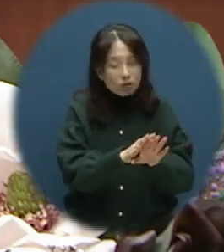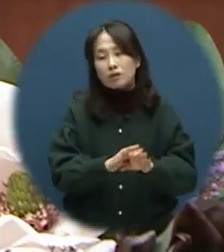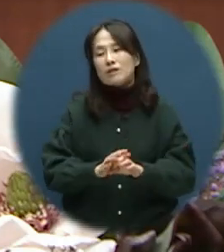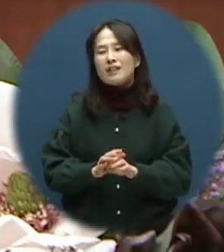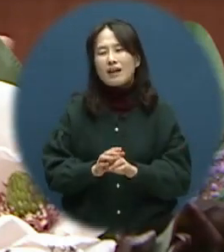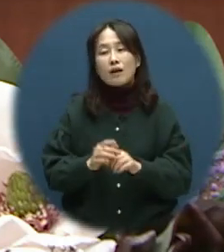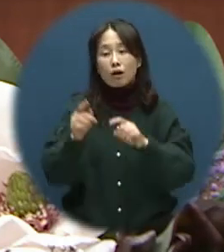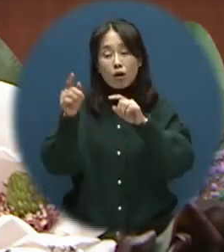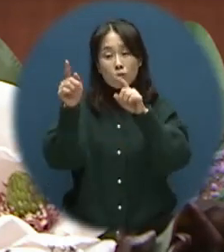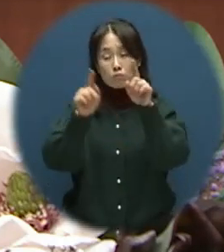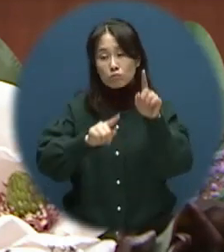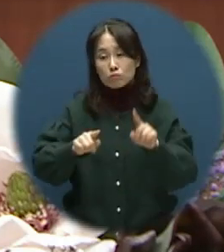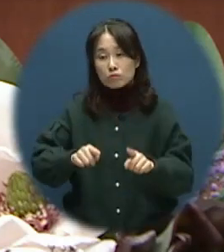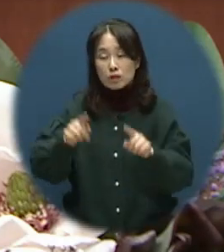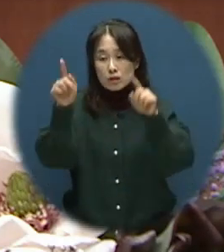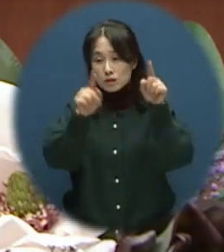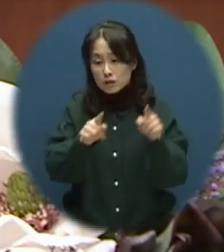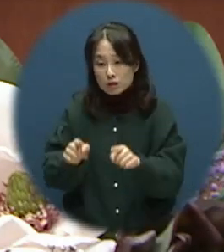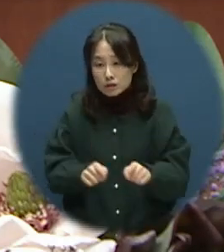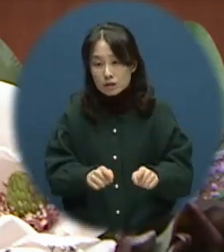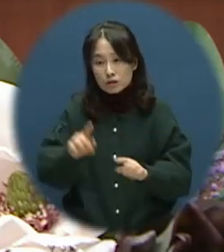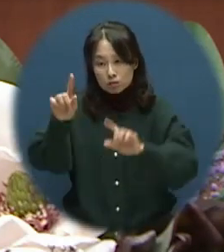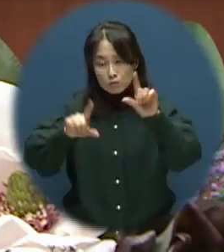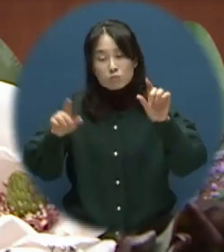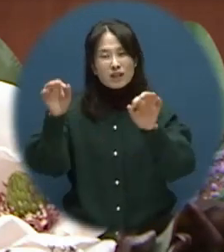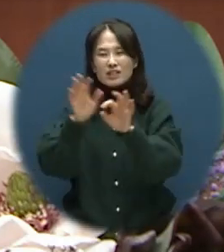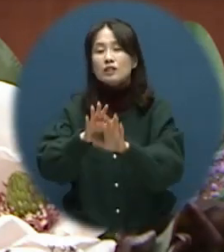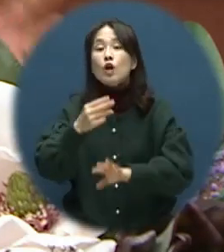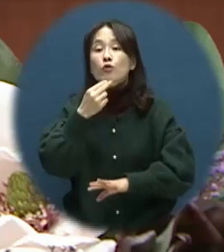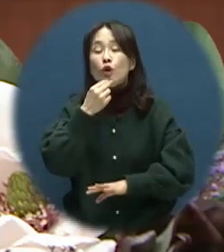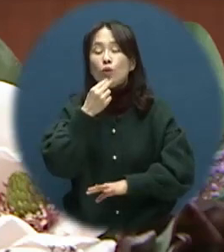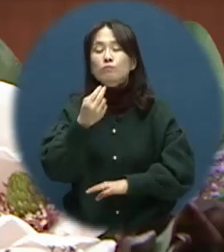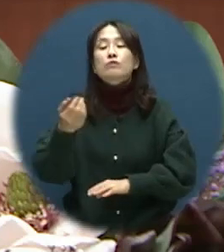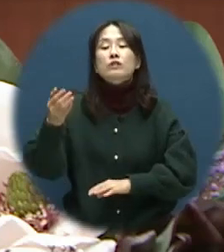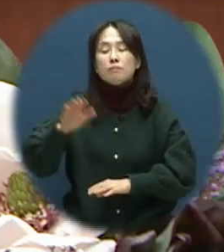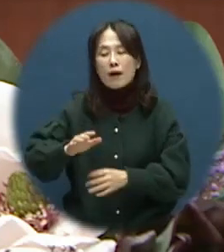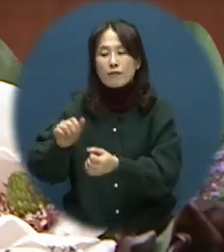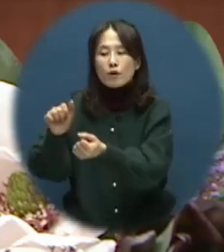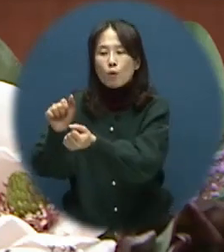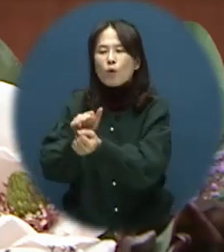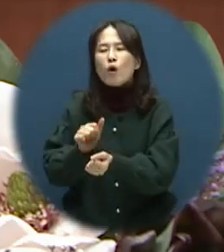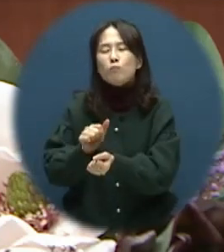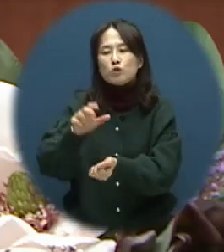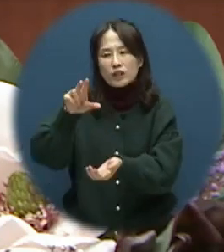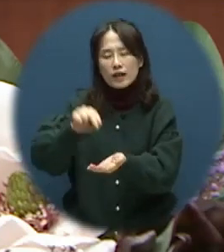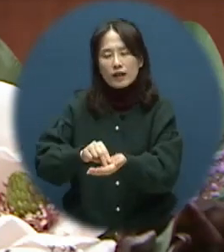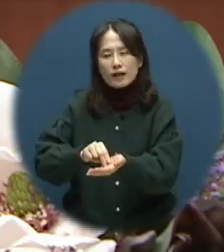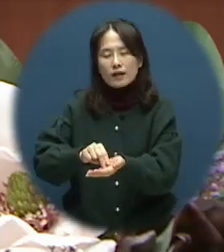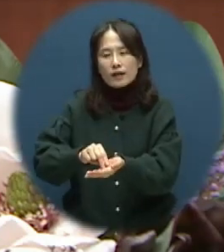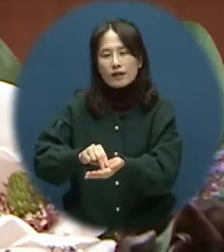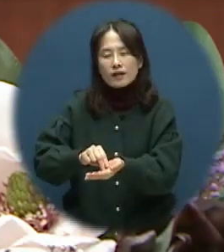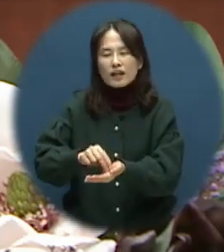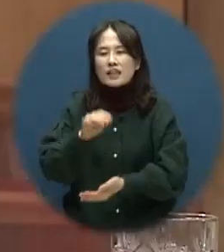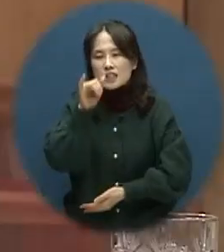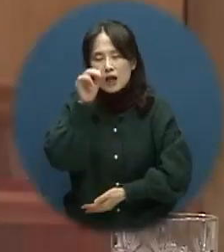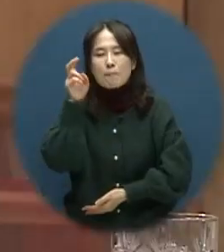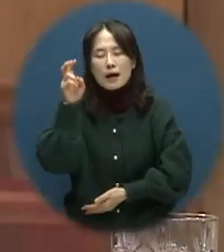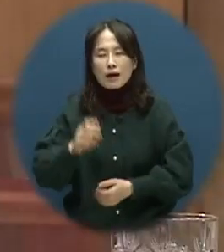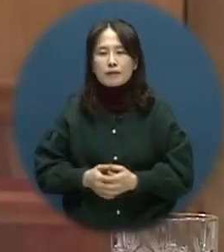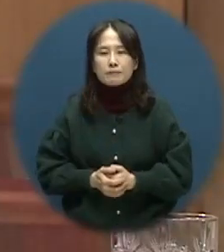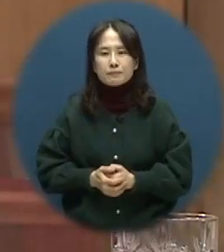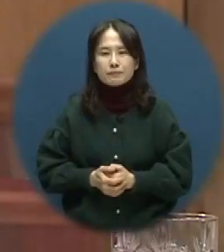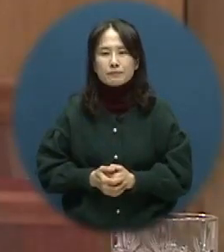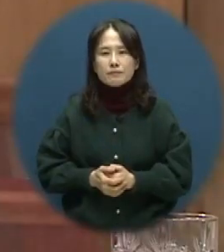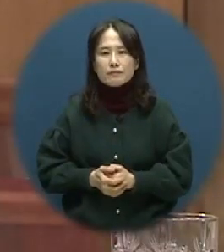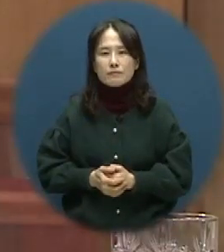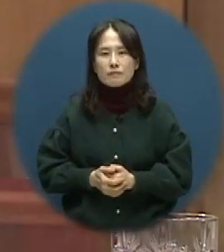그다음에 그 뭐 오염수라든지 문제가 많을 텐데 오히려 그걸 막아내므로써 한반도 지형을 찾아냈고 네,